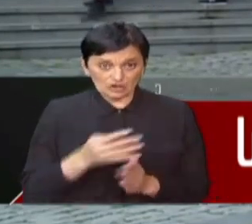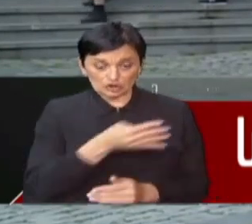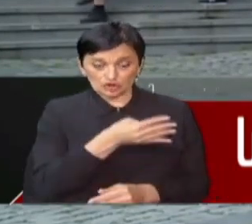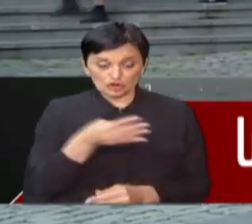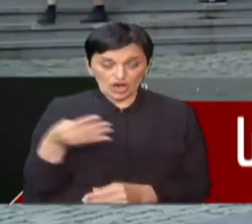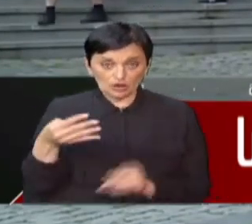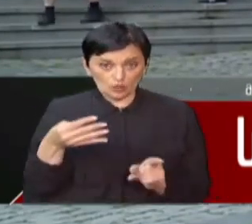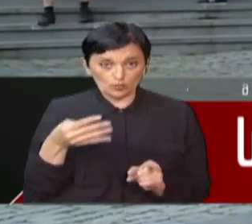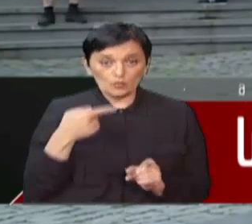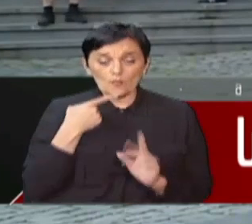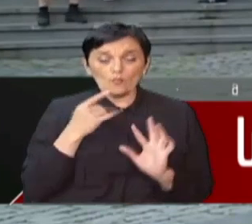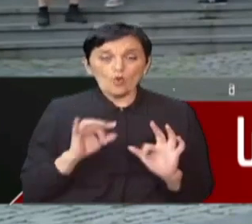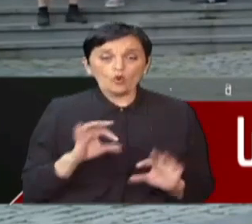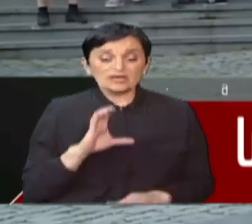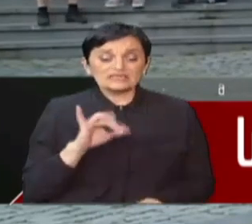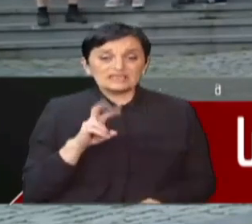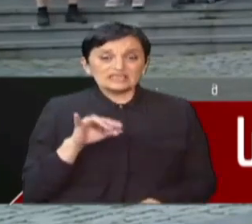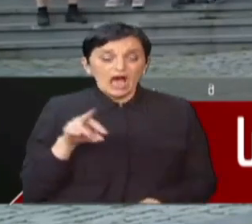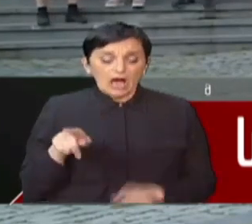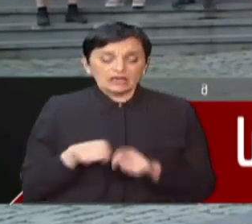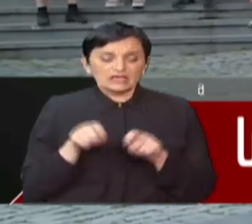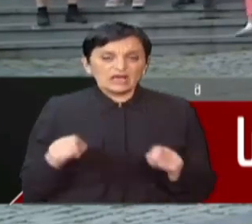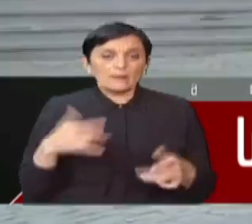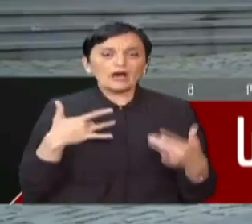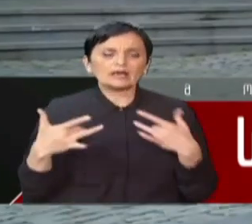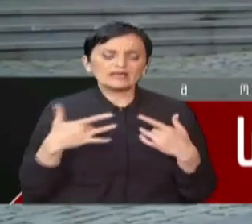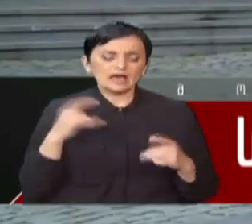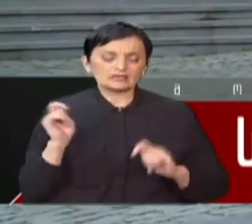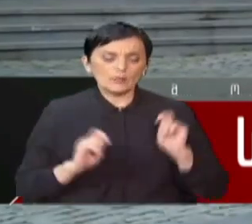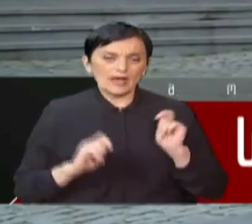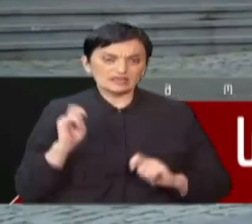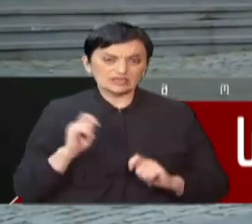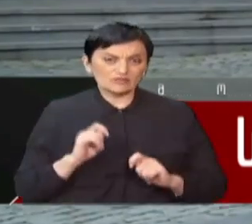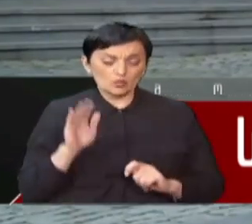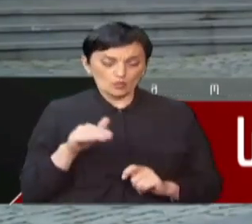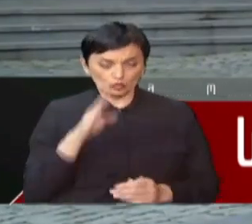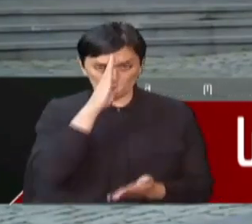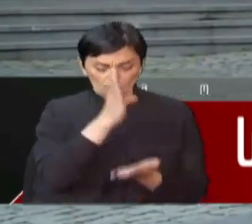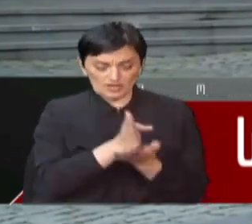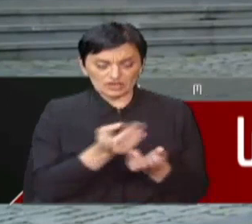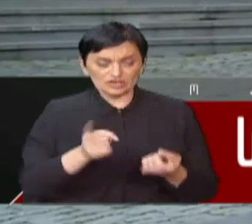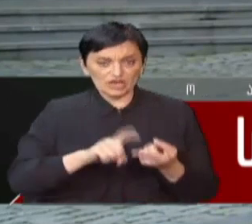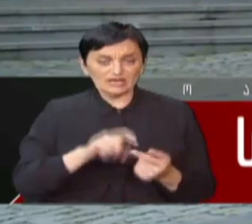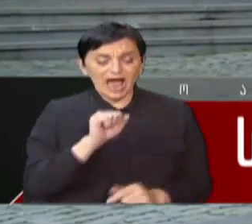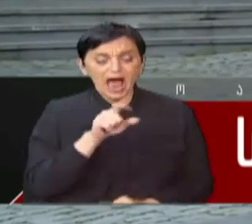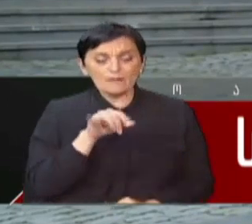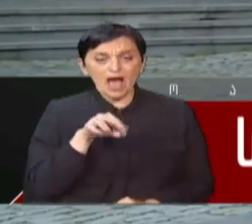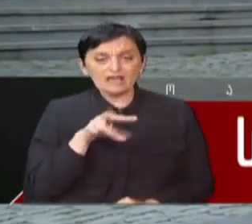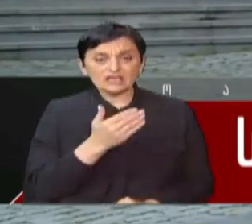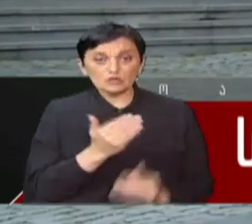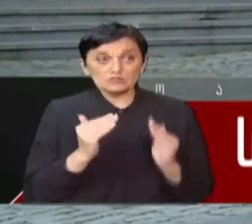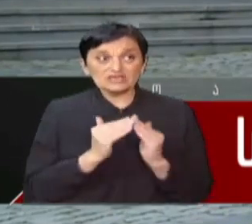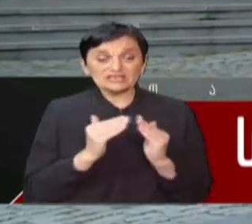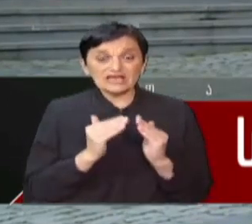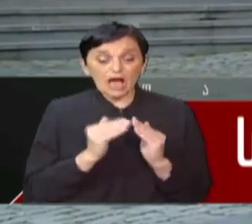s-a stăcat, Ogexene batrul, signaxi da puzin da teatralul festival. Itumetes rom, pida piru caușir de Sandru Ahmeteli, mis sah muzeum